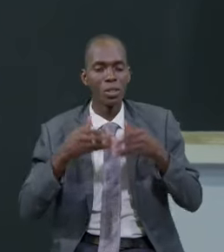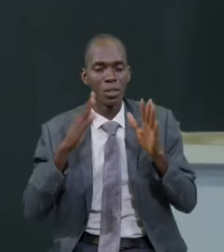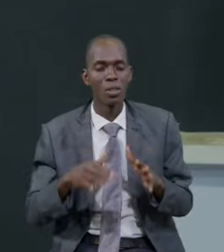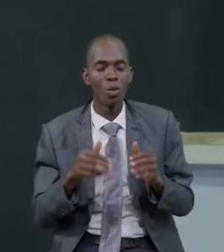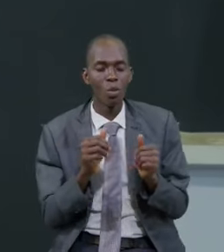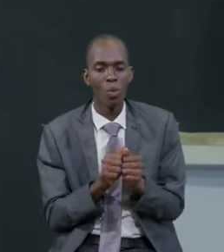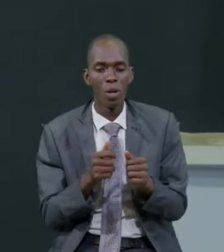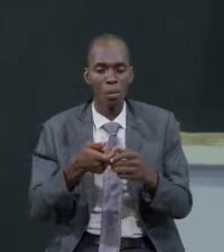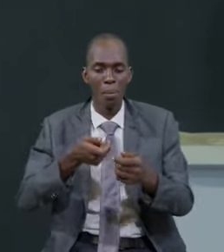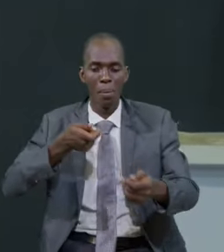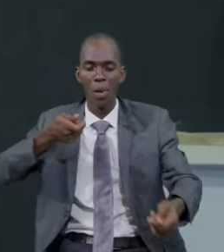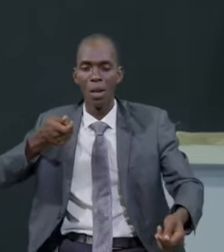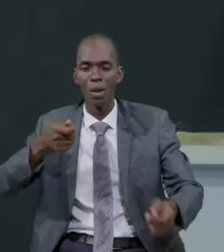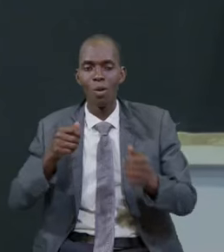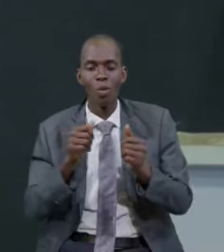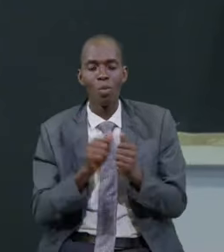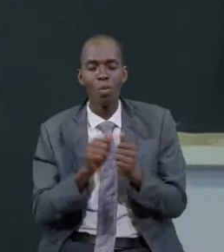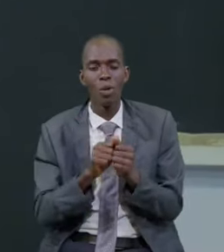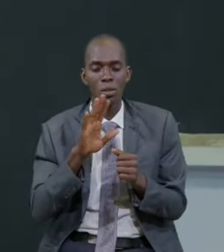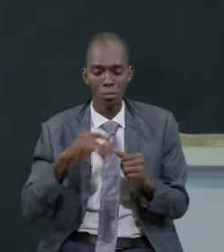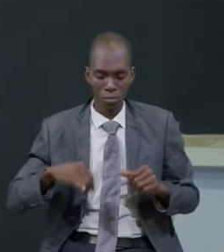des shorts et des chicottes en main.